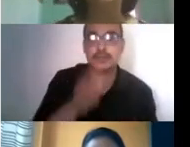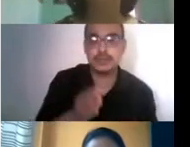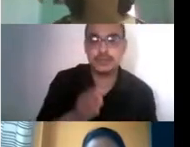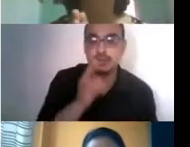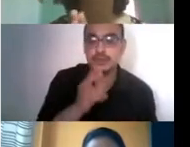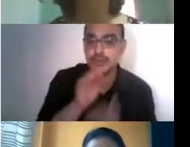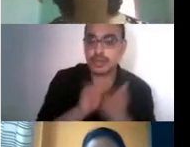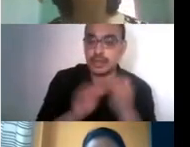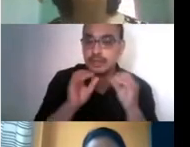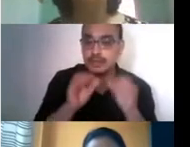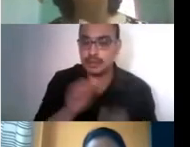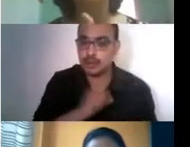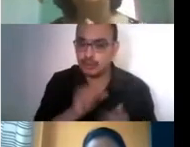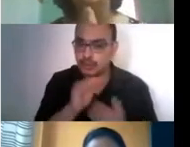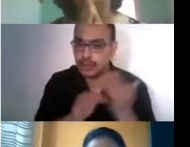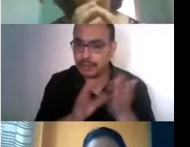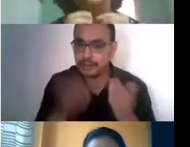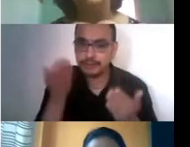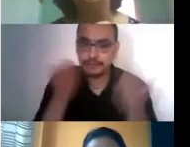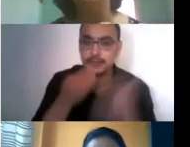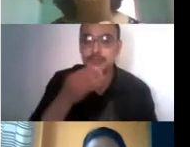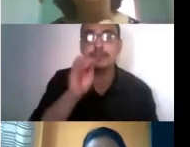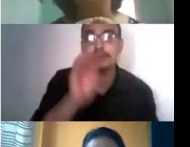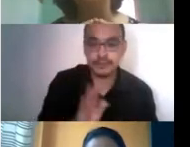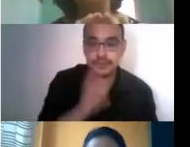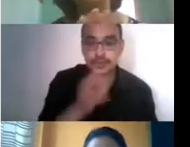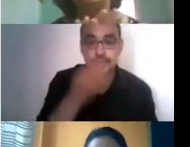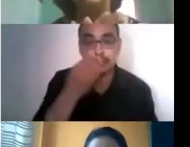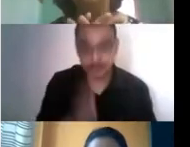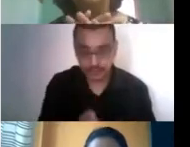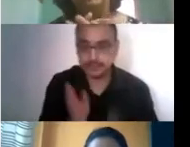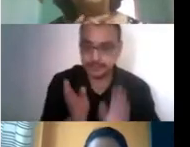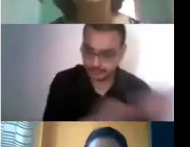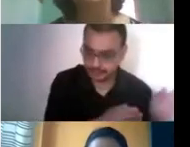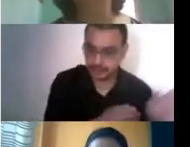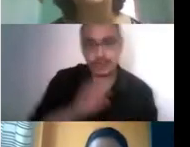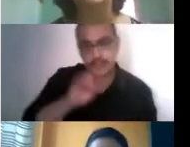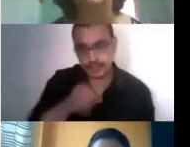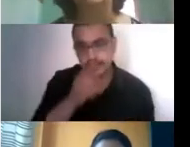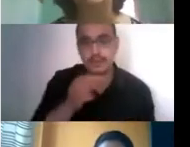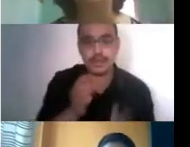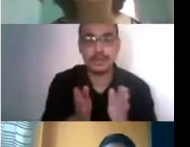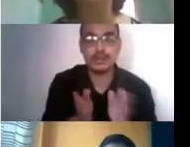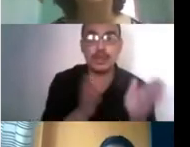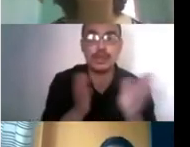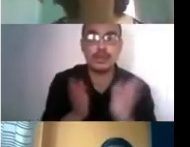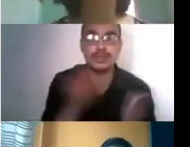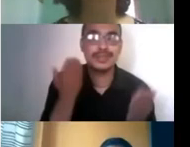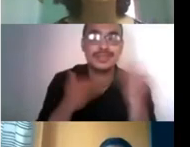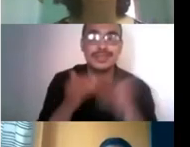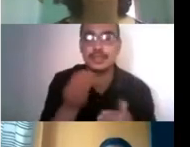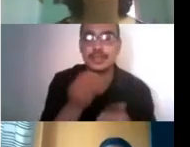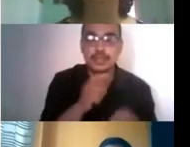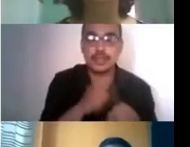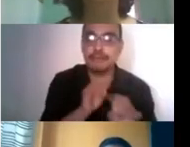होइन। यो हुन्छ, अनि त्यसपछि फेरि एउटा फेज आउँछ, त्यो हिंसा केही समयलाई शान्त हुन्छ होइन।